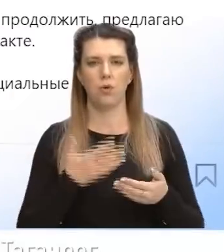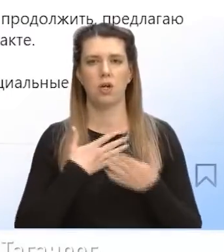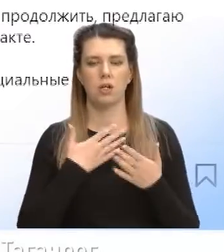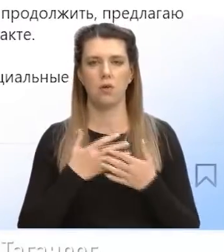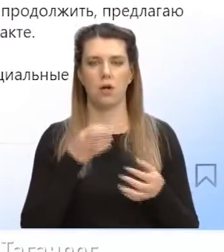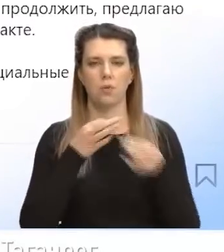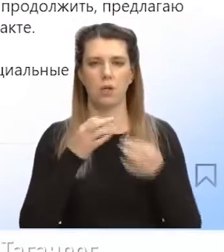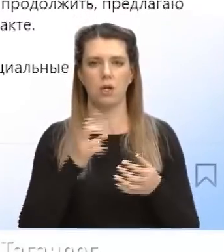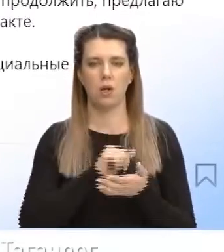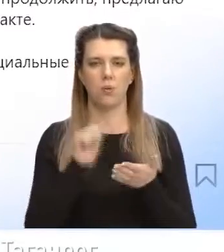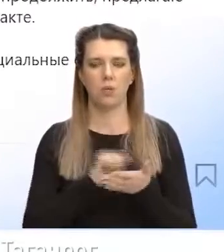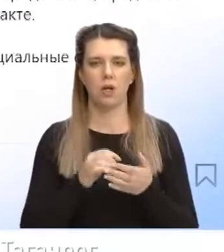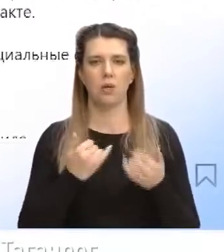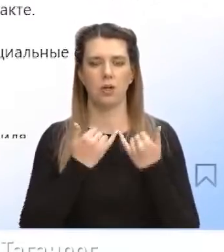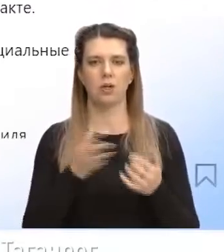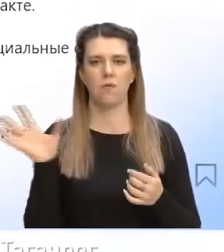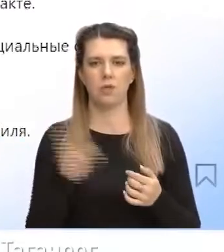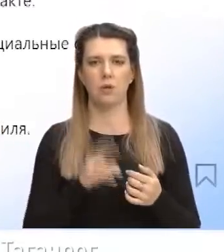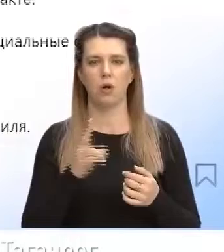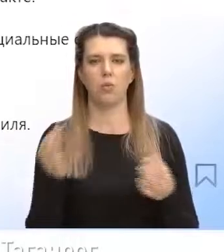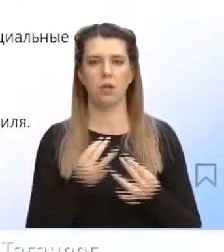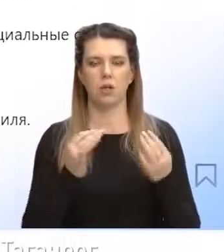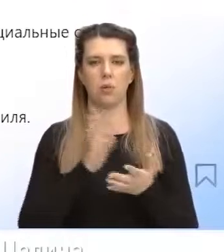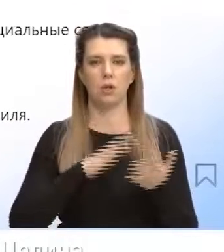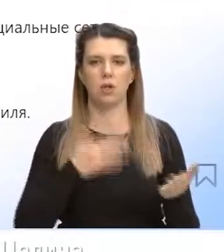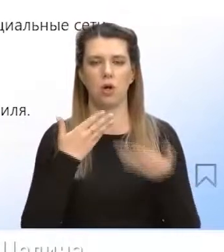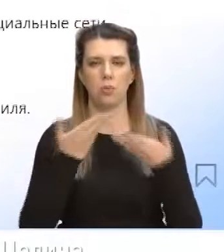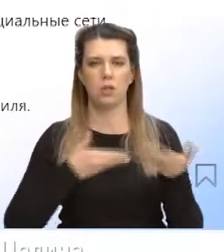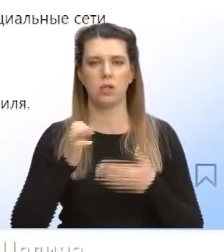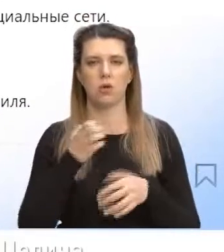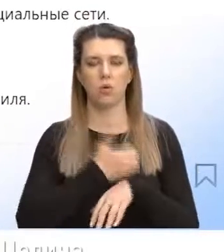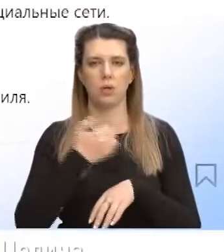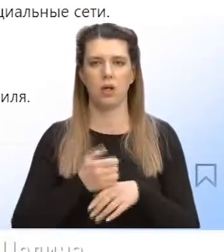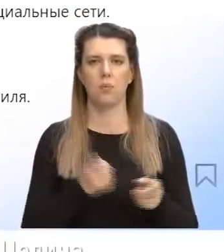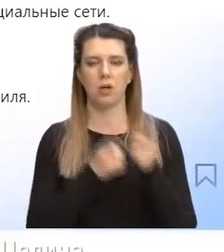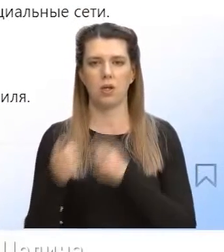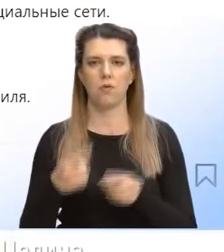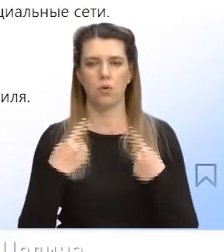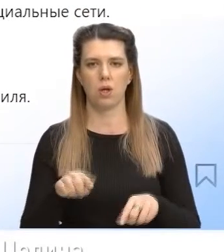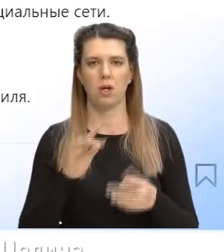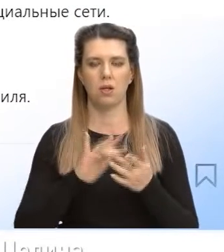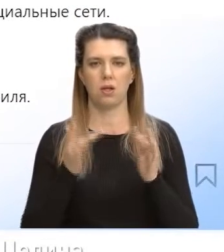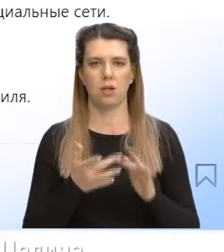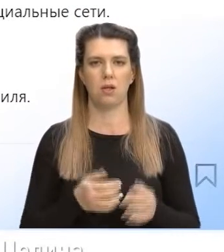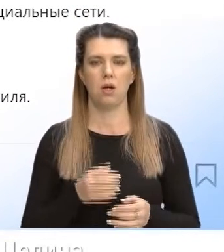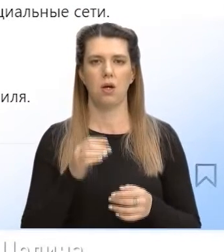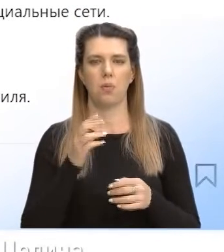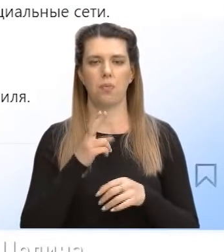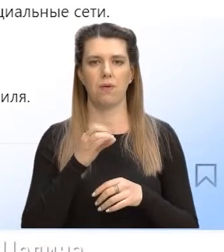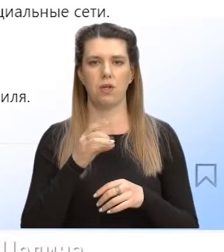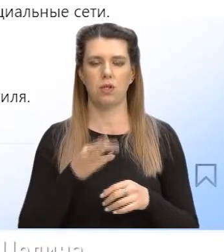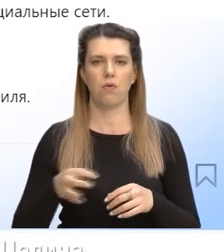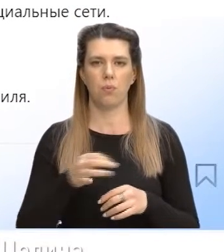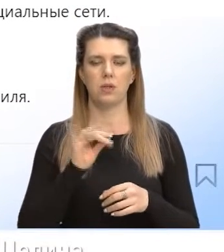и активный отклик на публикации и предложил всем кому интересно продолжить общение с губернатором перейти в отечественные социальные сети правительства